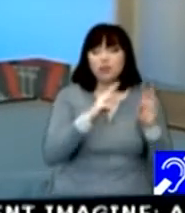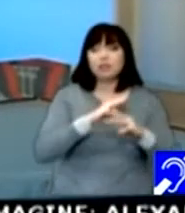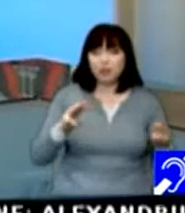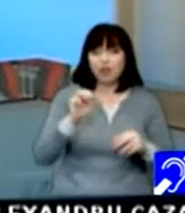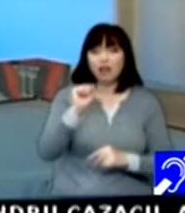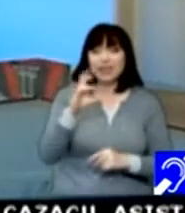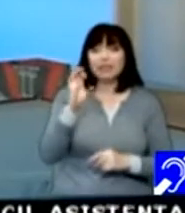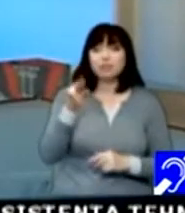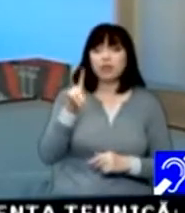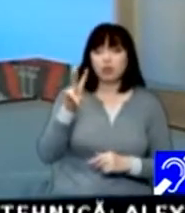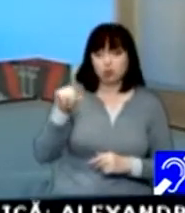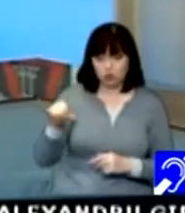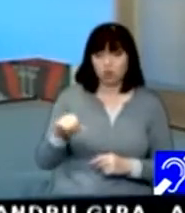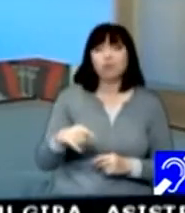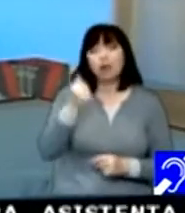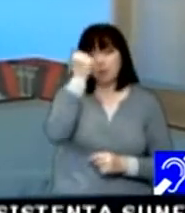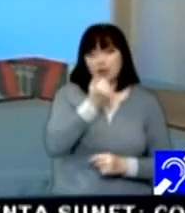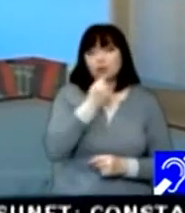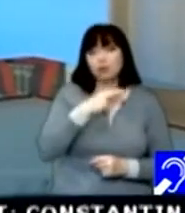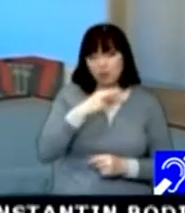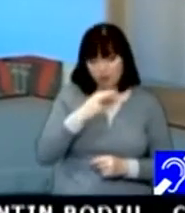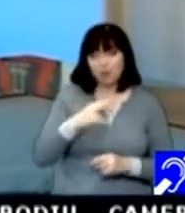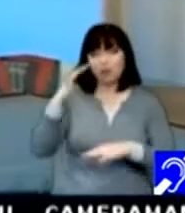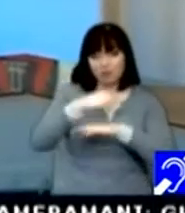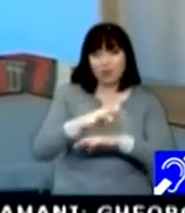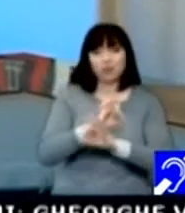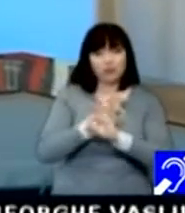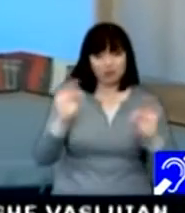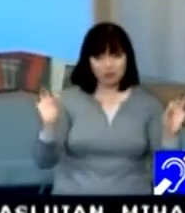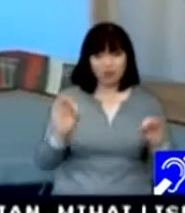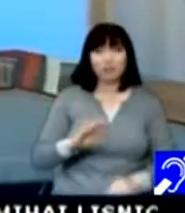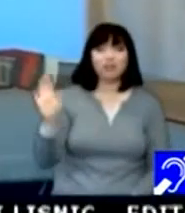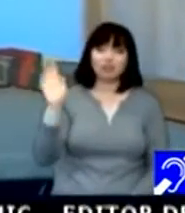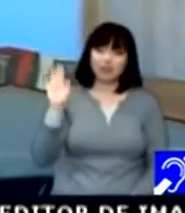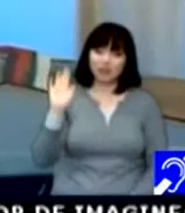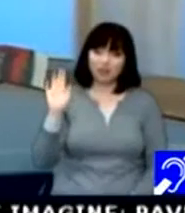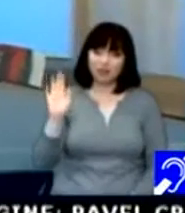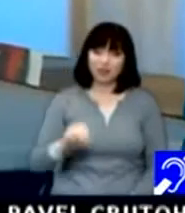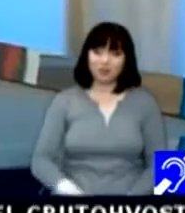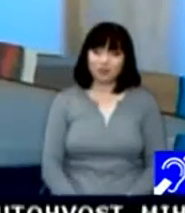Spâniu. Eu sunt Vadim Cheptănaru și vă mulțumesc pentru atenție. O seară liniștită să aveți. La revedere!